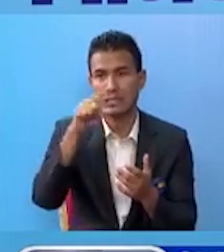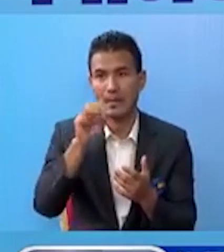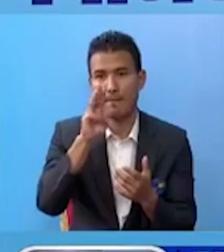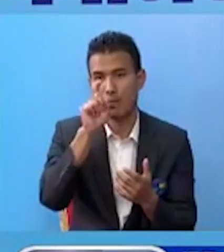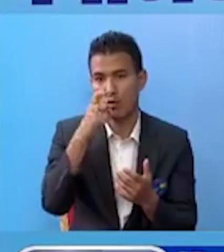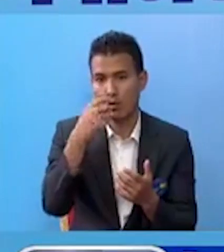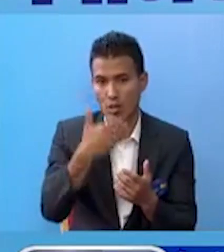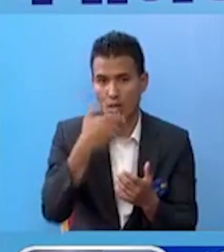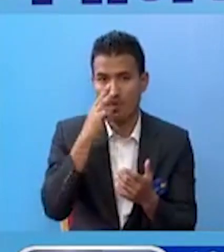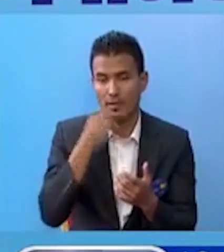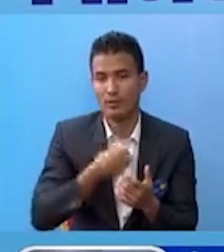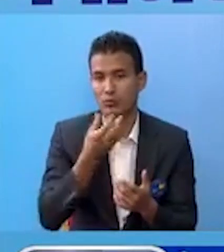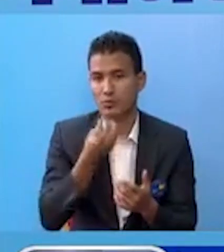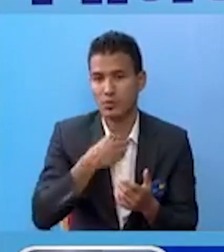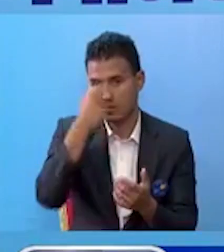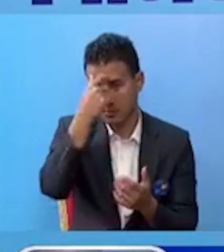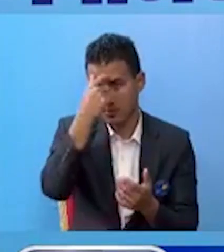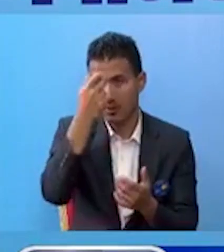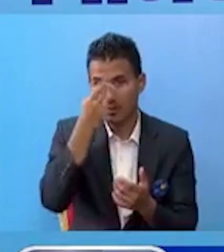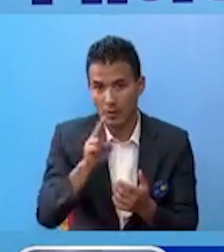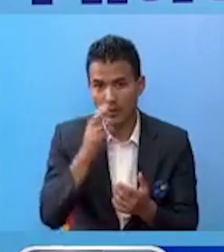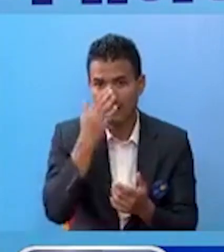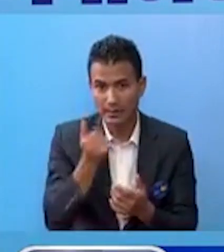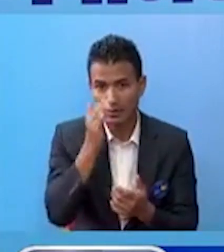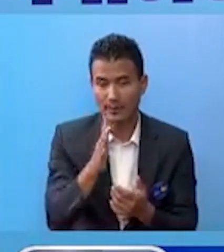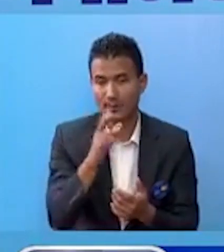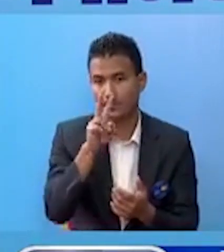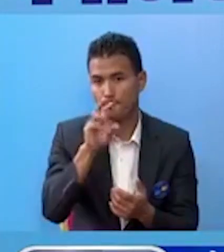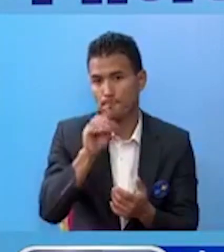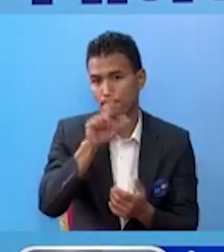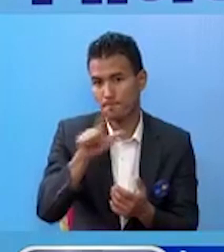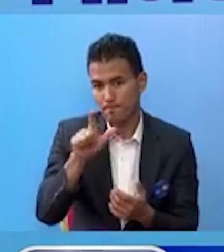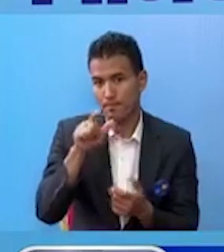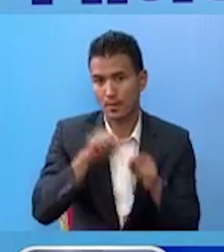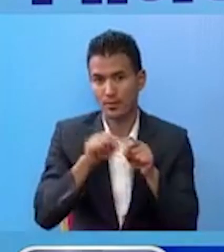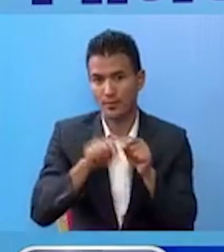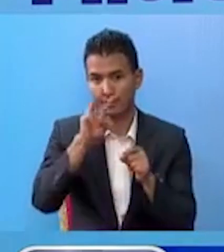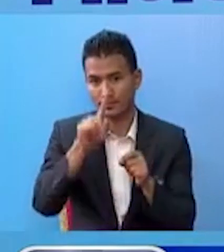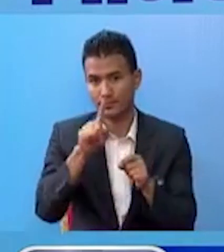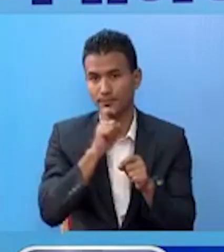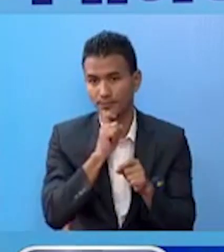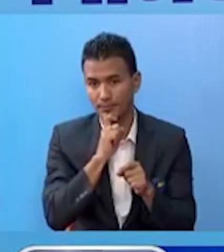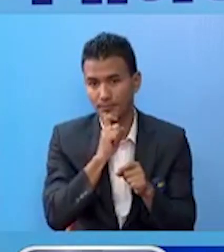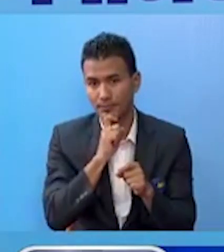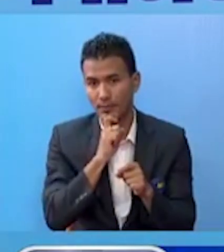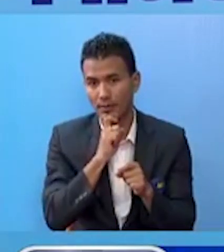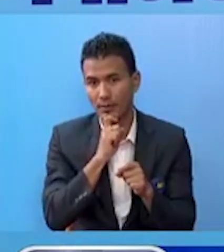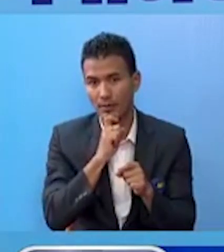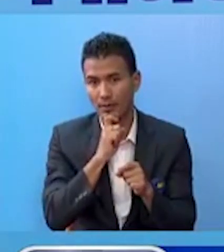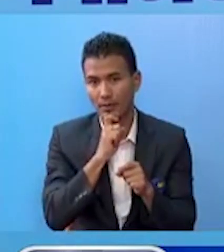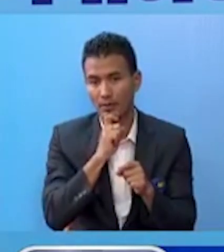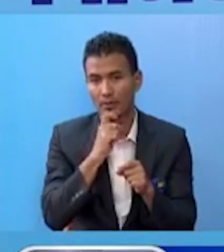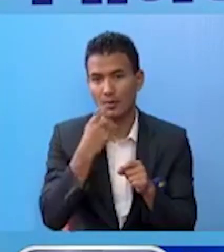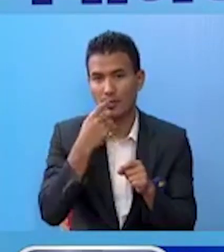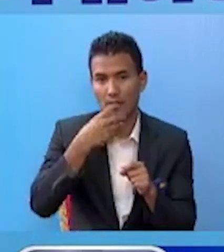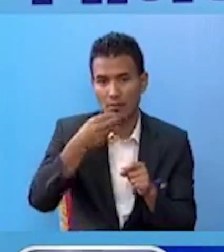र श्वास प्रश्वासमा समेत समस्या भएकोले मिति 2077 आषाढ 31 गते स्वाब